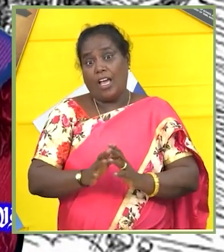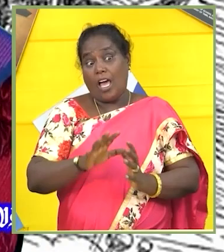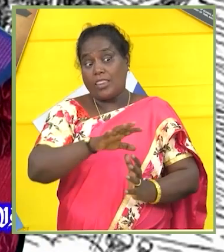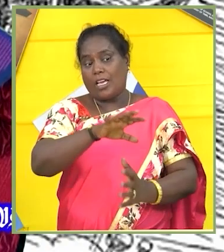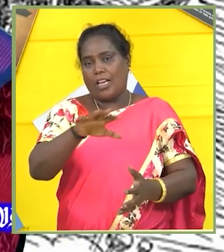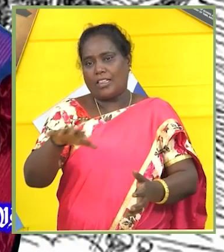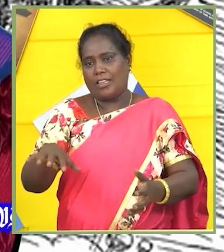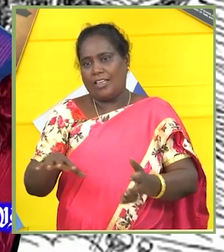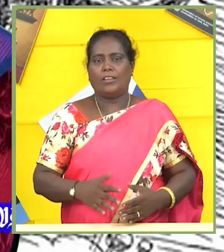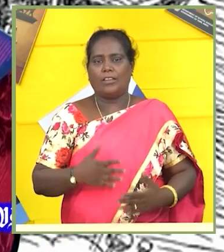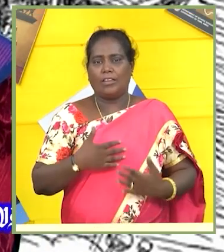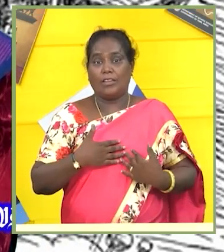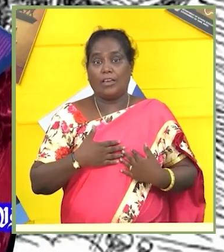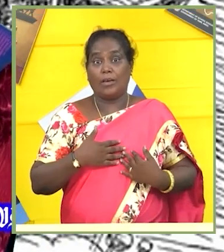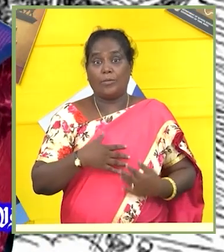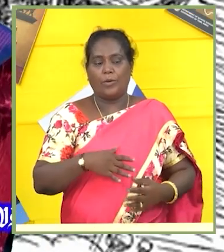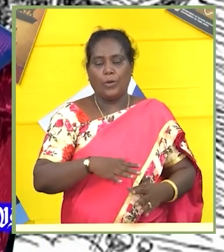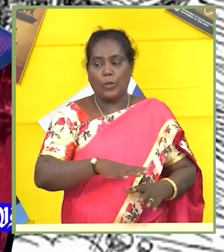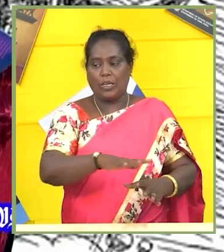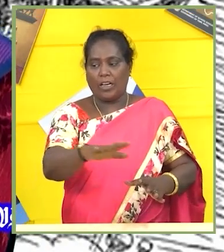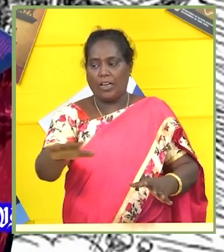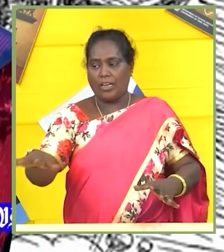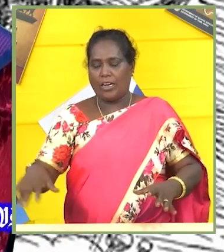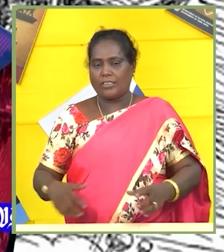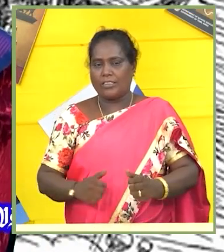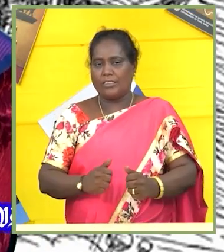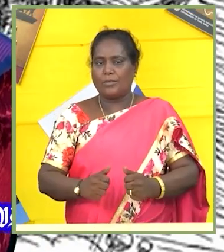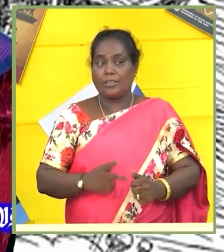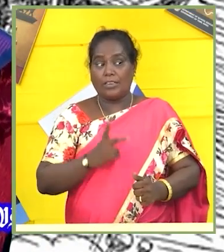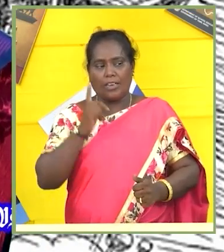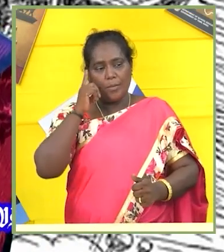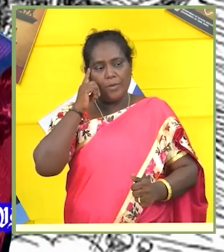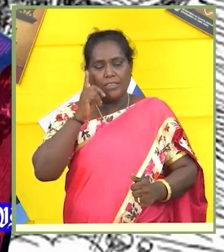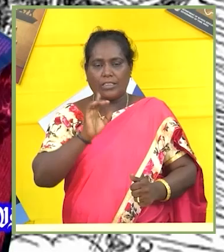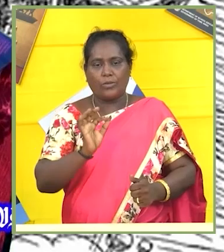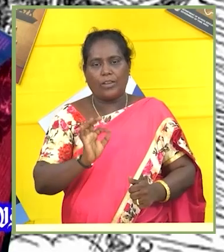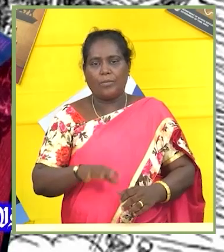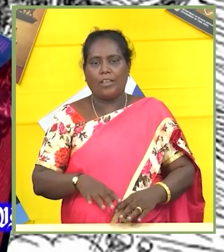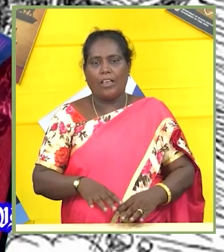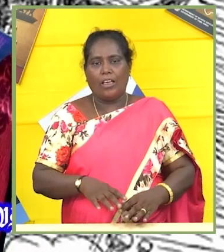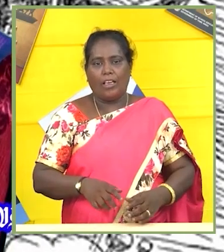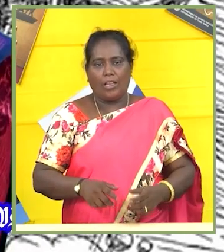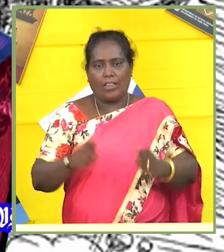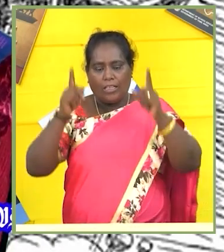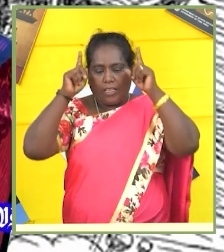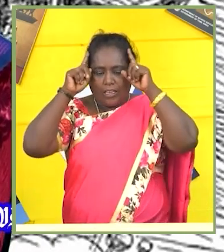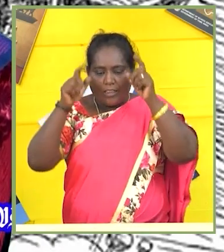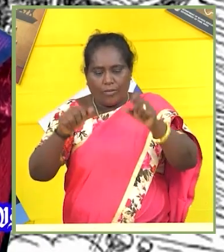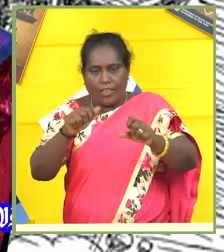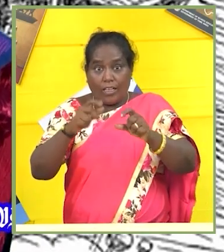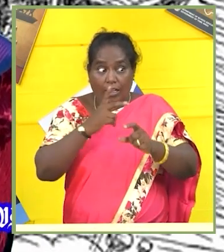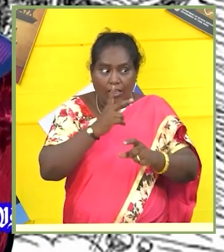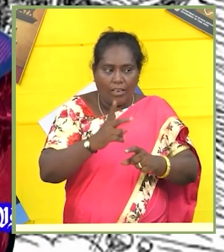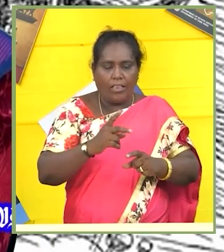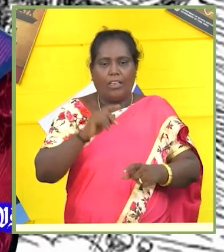அப்போது அந்த களத்தில் வகை வகையான காளைகள், என்னென்ன காளைகள்னு பார்த்தீங்கன்னா வெள்ளேறு, கரிய காளை